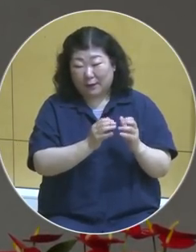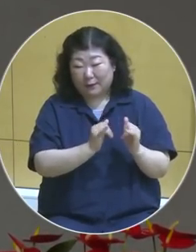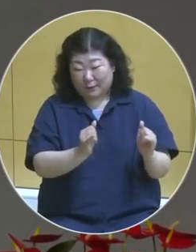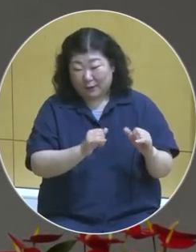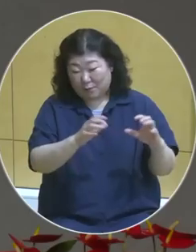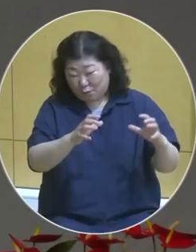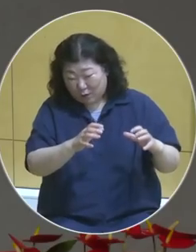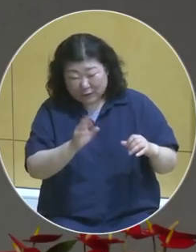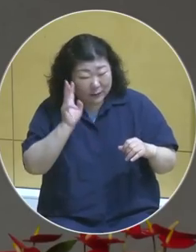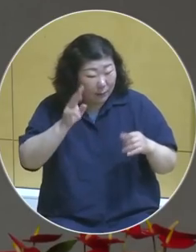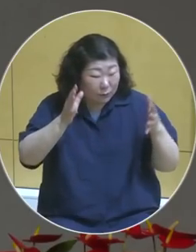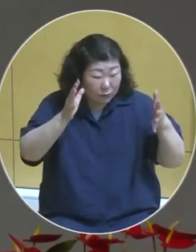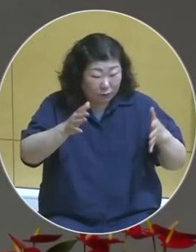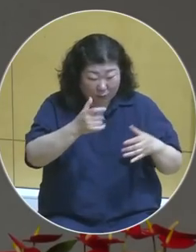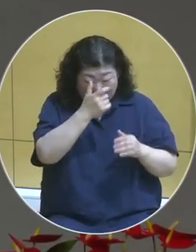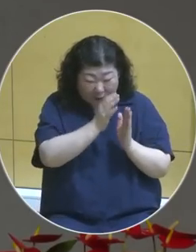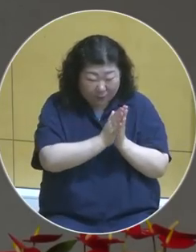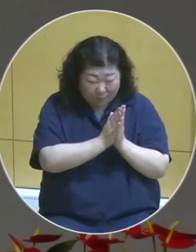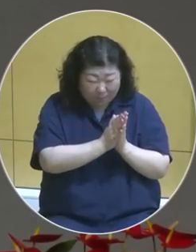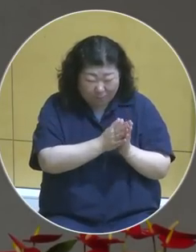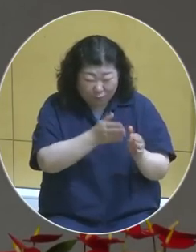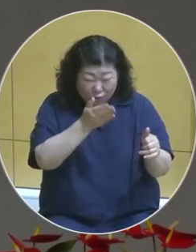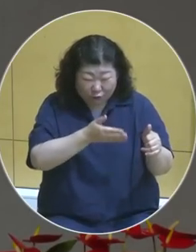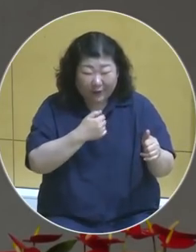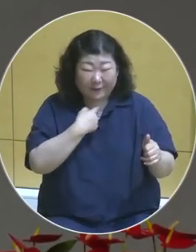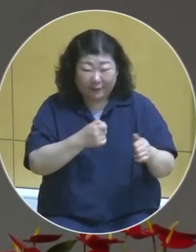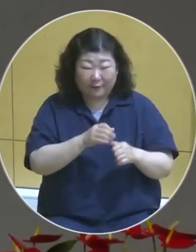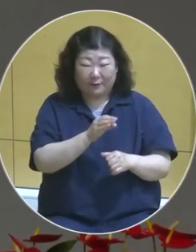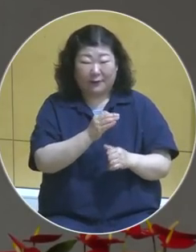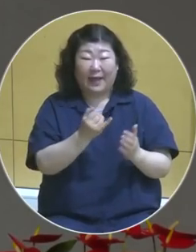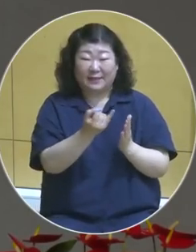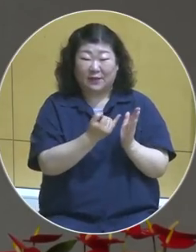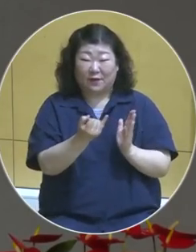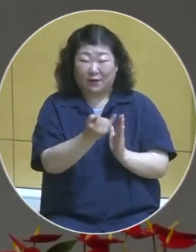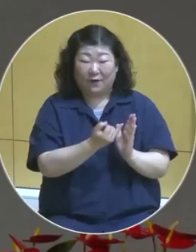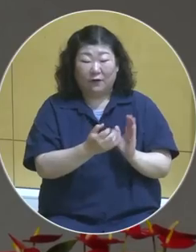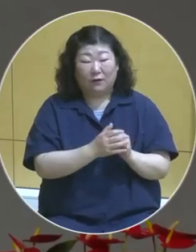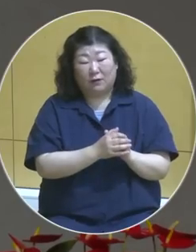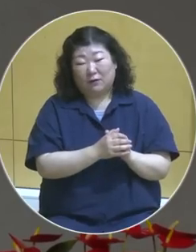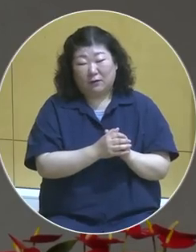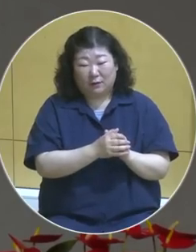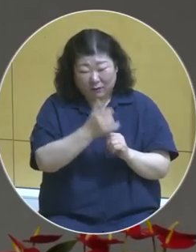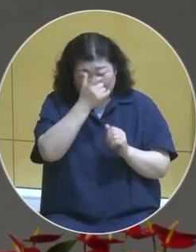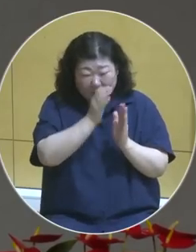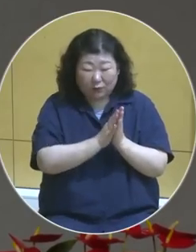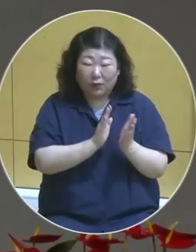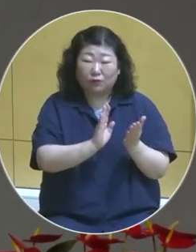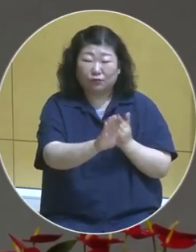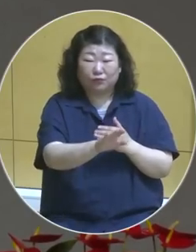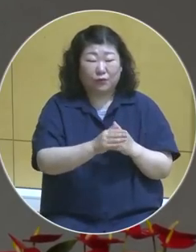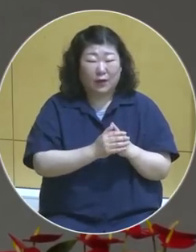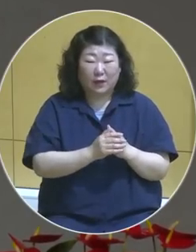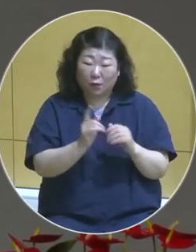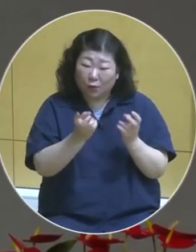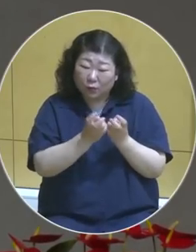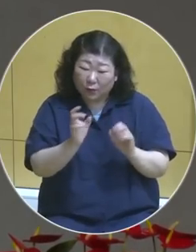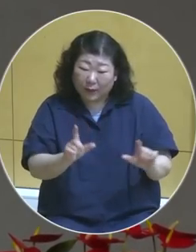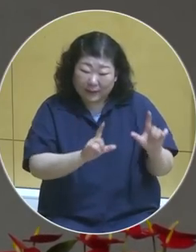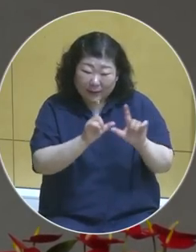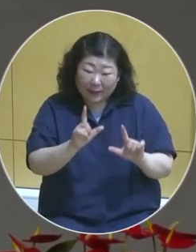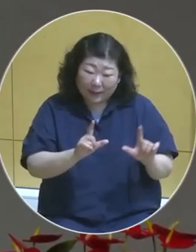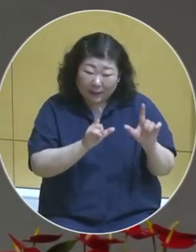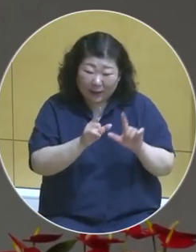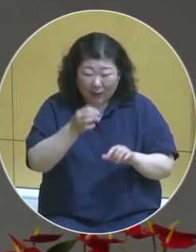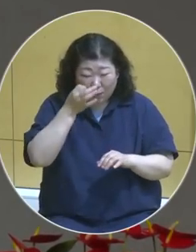나를 위해서 기도해달라고 부탁한 에스더, 에스더가 그 기도한 이후에 어떻게 살았는가 하는 것을